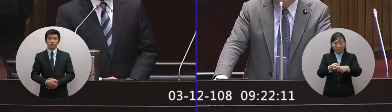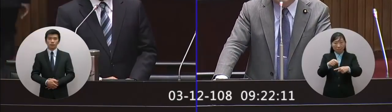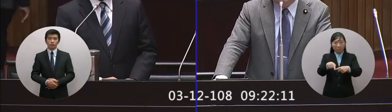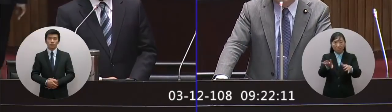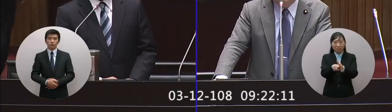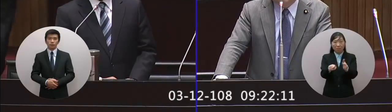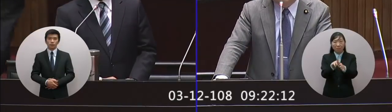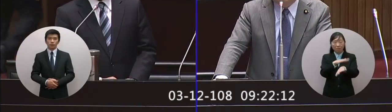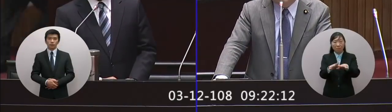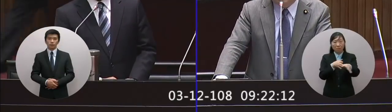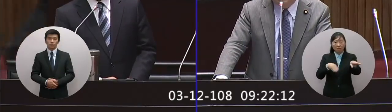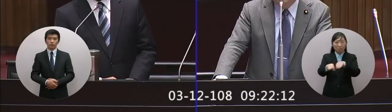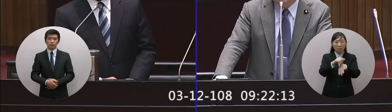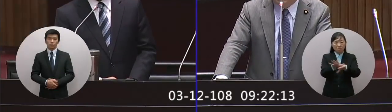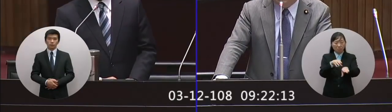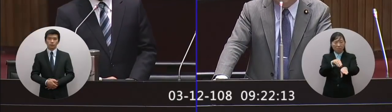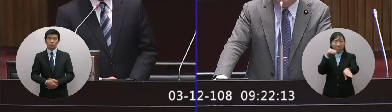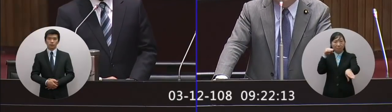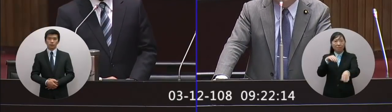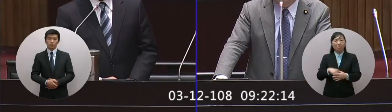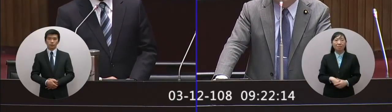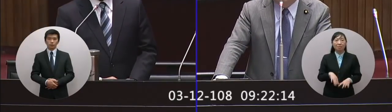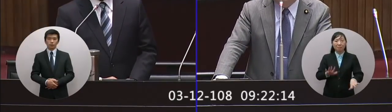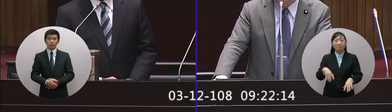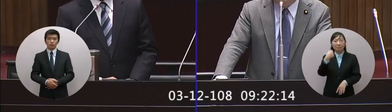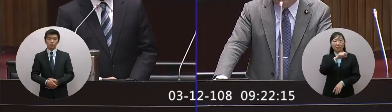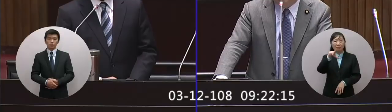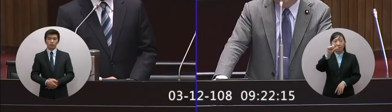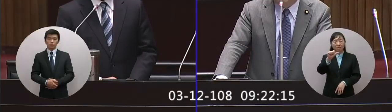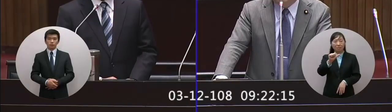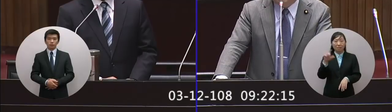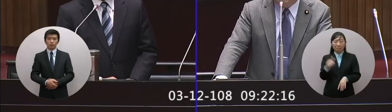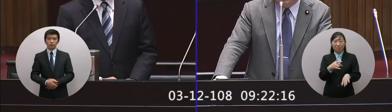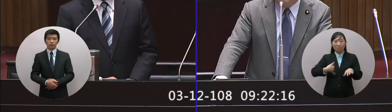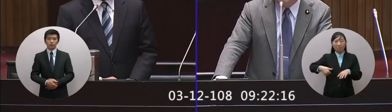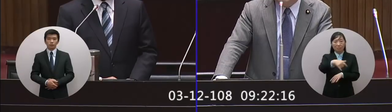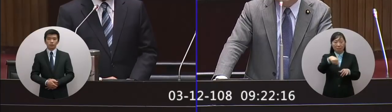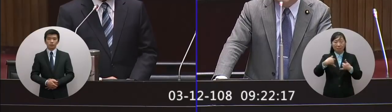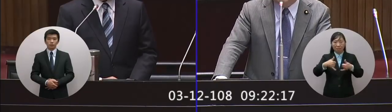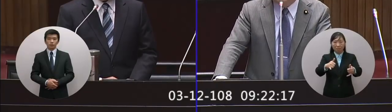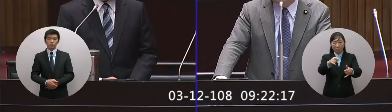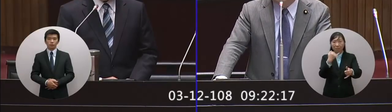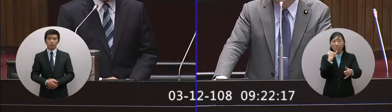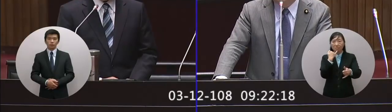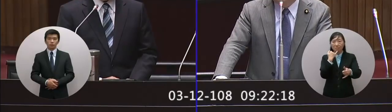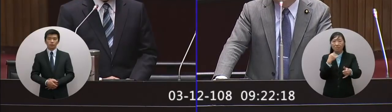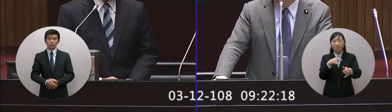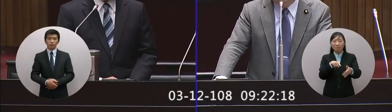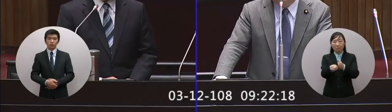在平日非常的拥塞。那现在从台65快速道路要直接拉线，可以上下